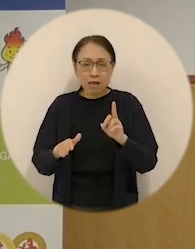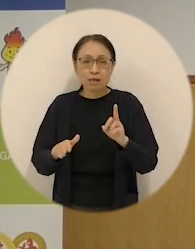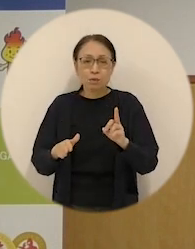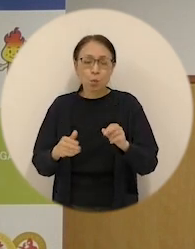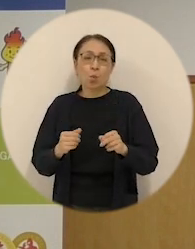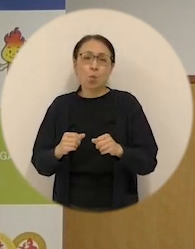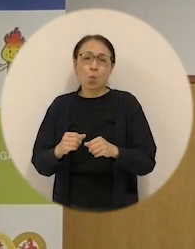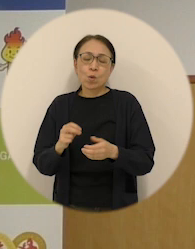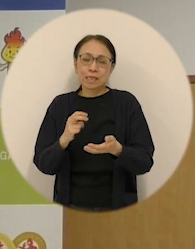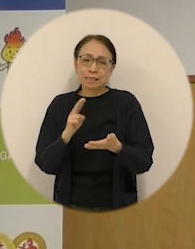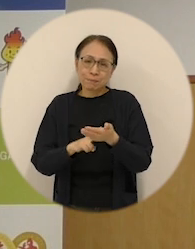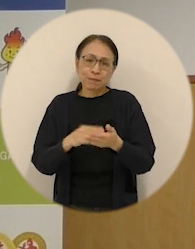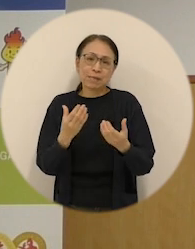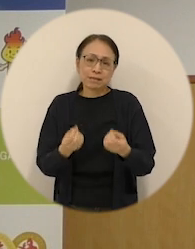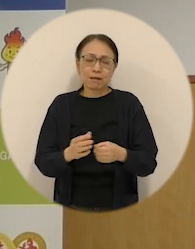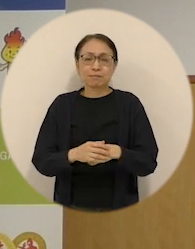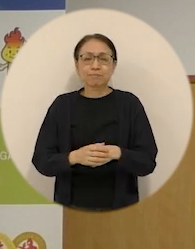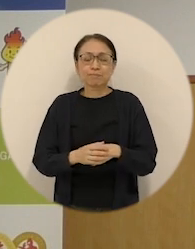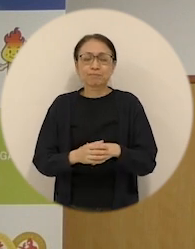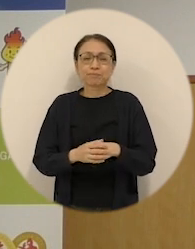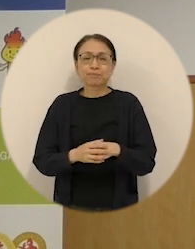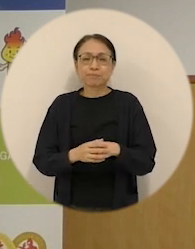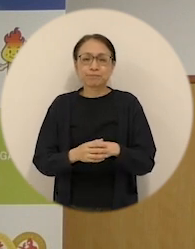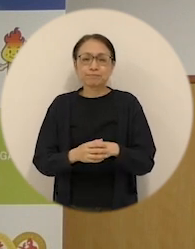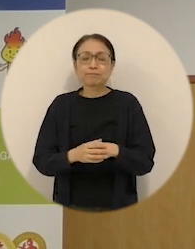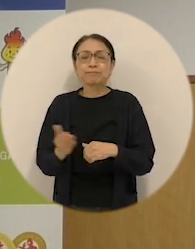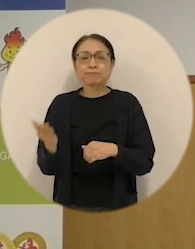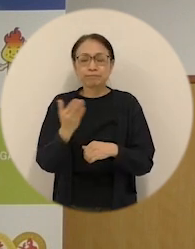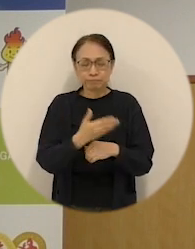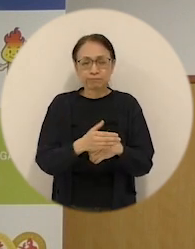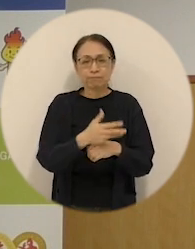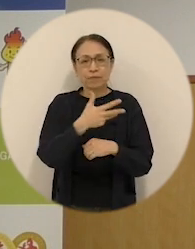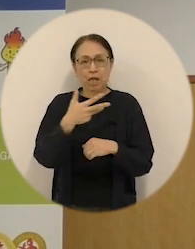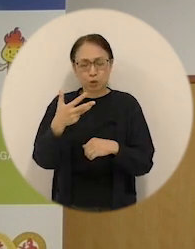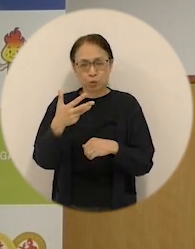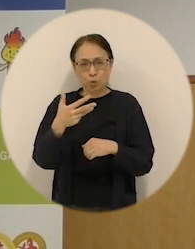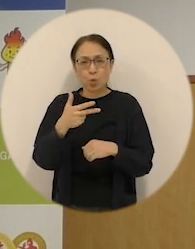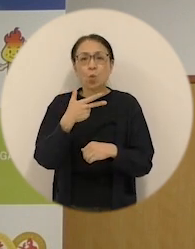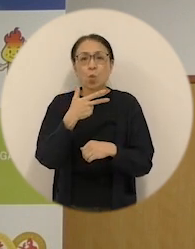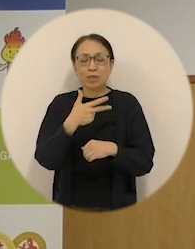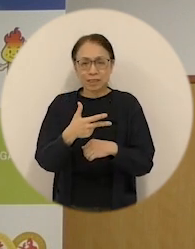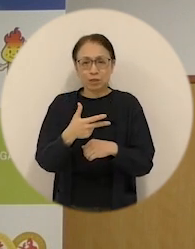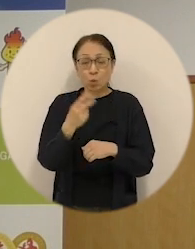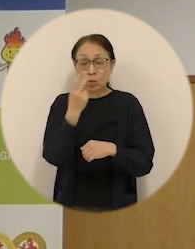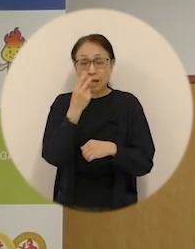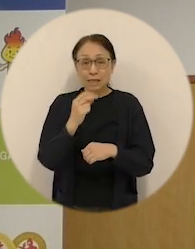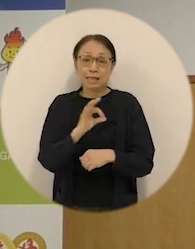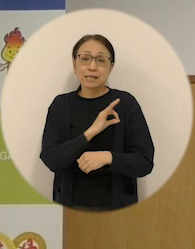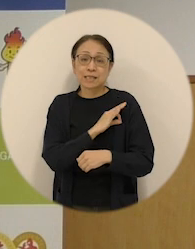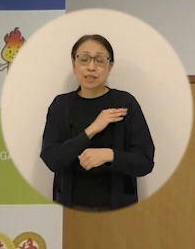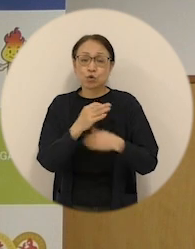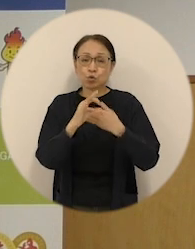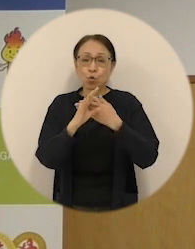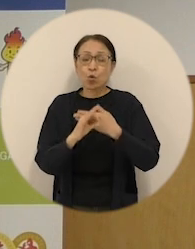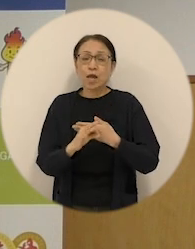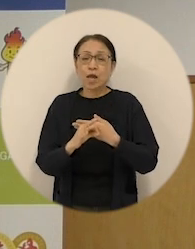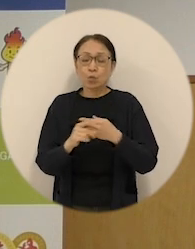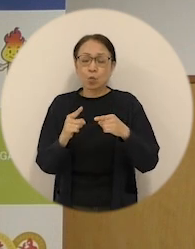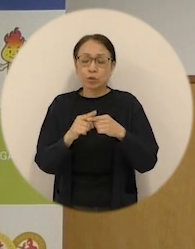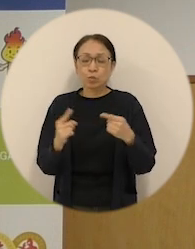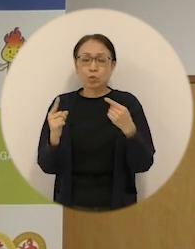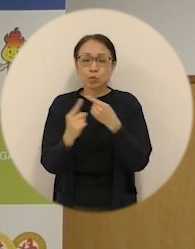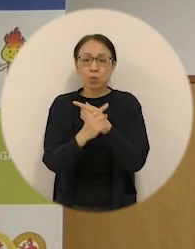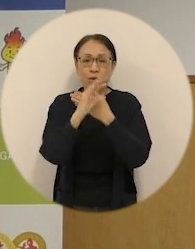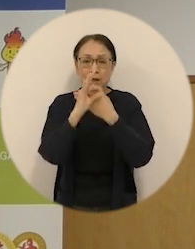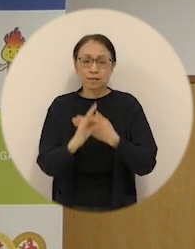。次に議案第8号、須賀川市監査委員条例の一部を改正する条例